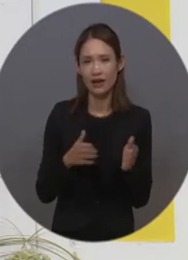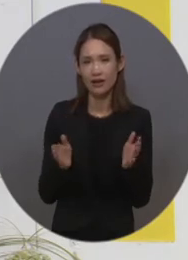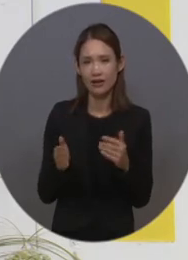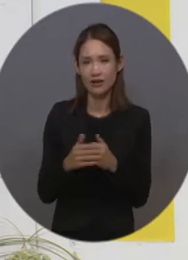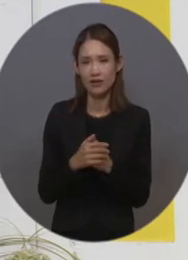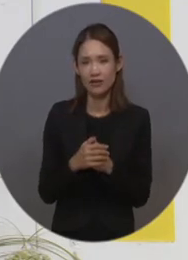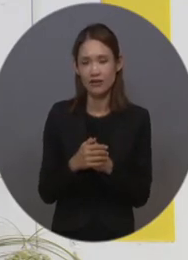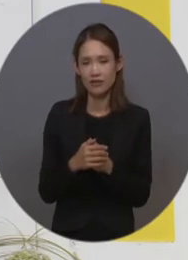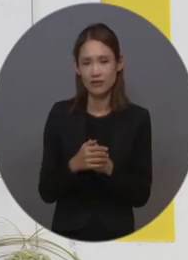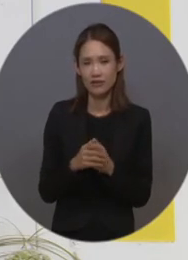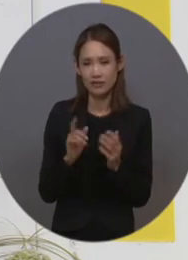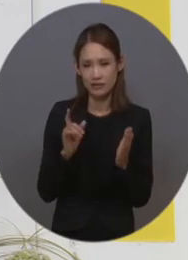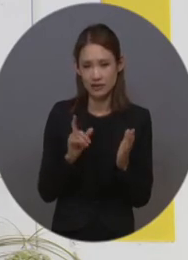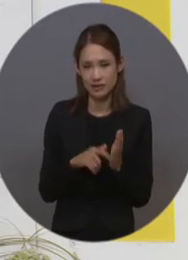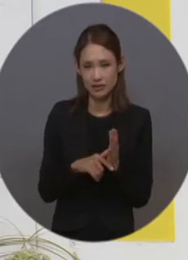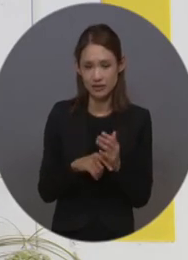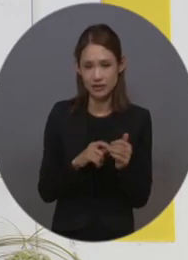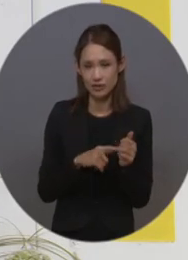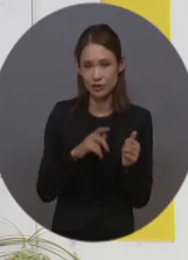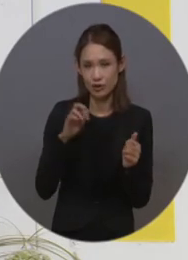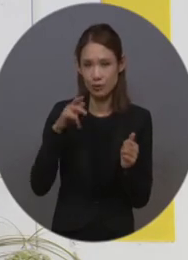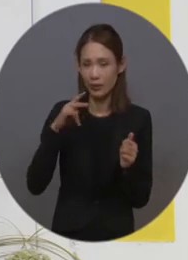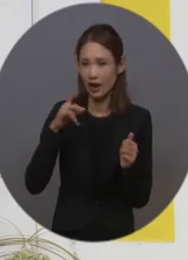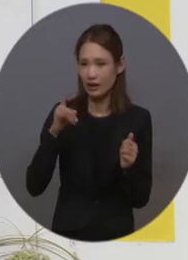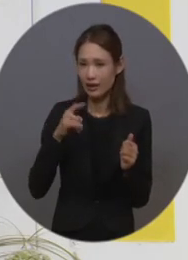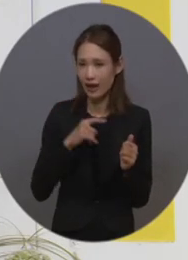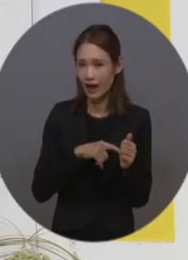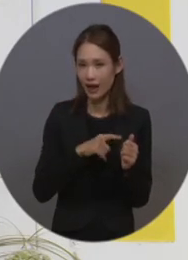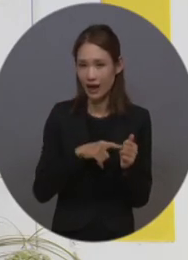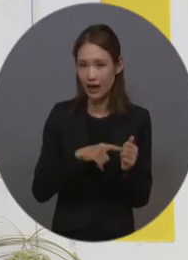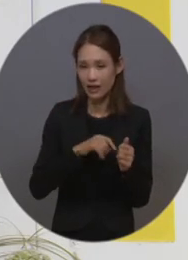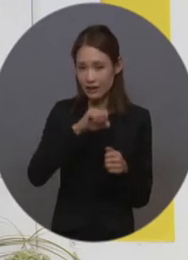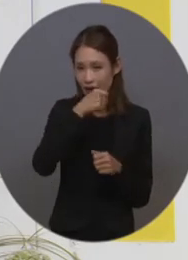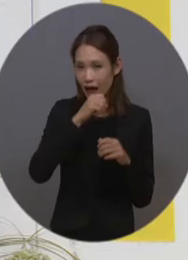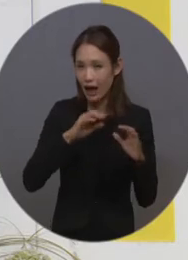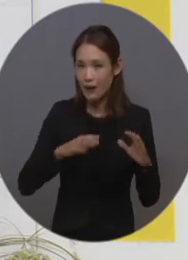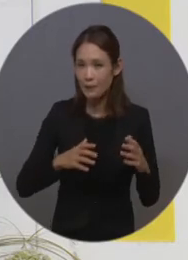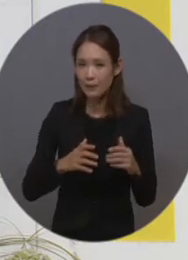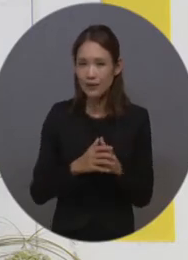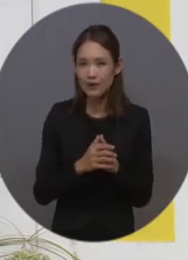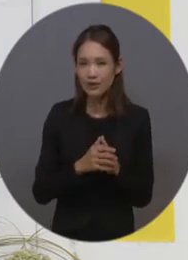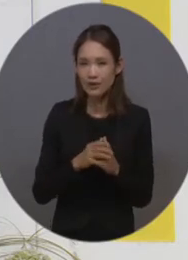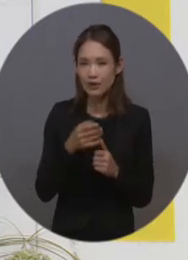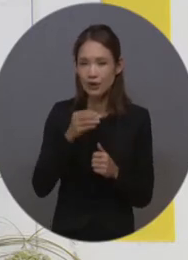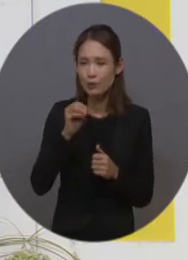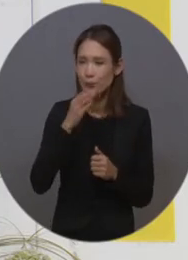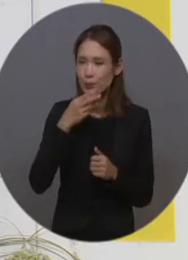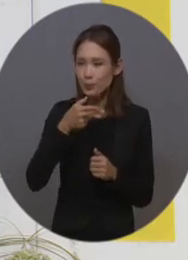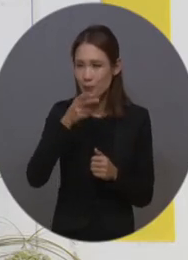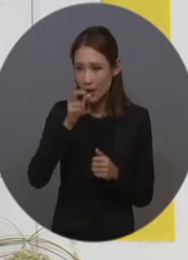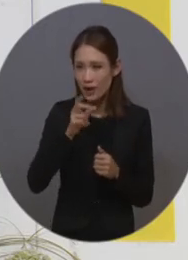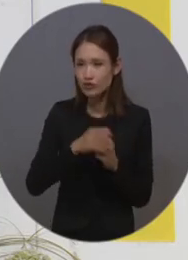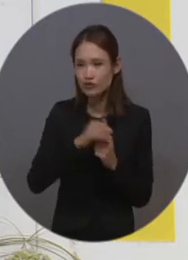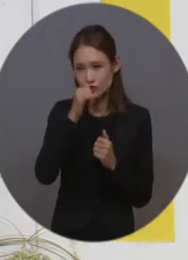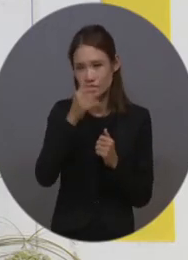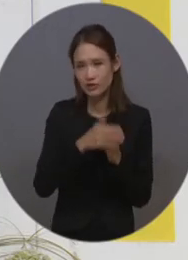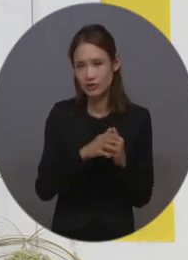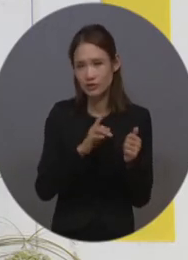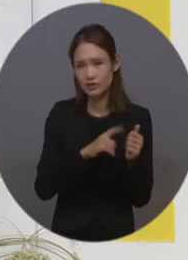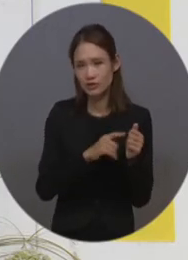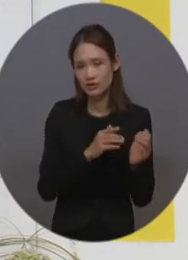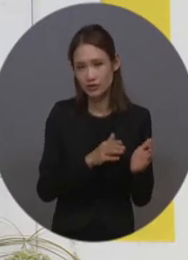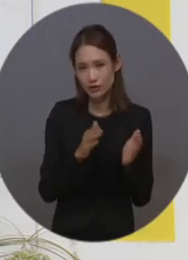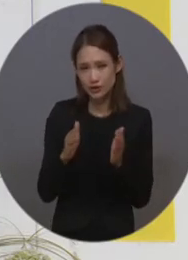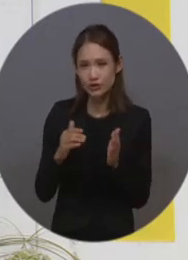그리고 그 당시에 그 만델라 대통령이 남아프리카에서 나온 네. 무슨 맥주가 있는데 네. 우리 김영삼 대통령이